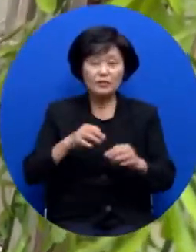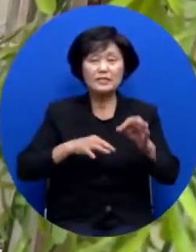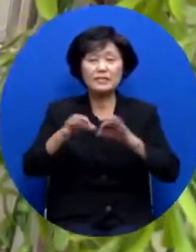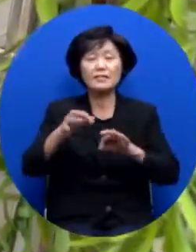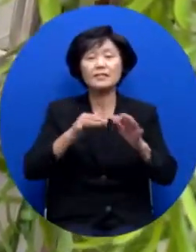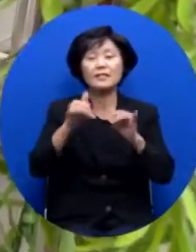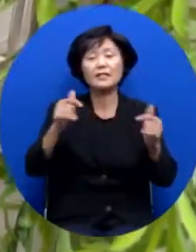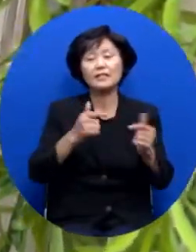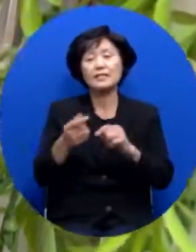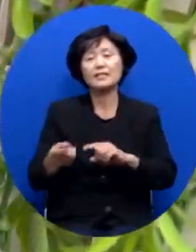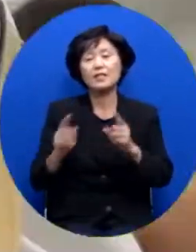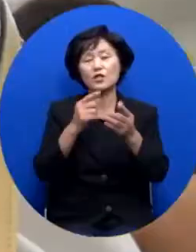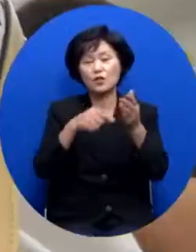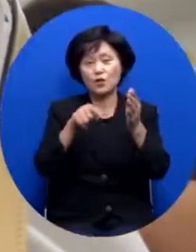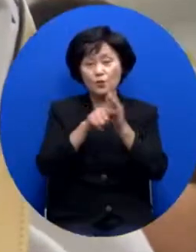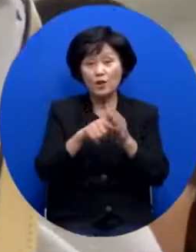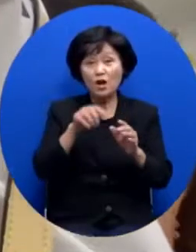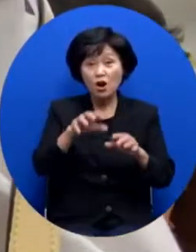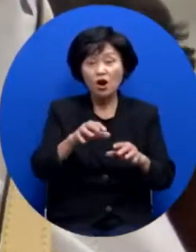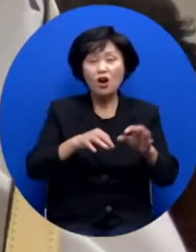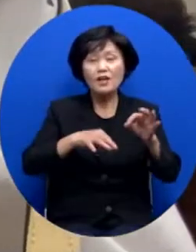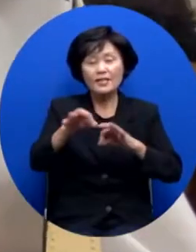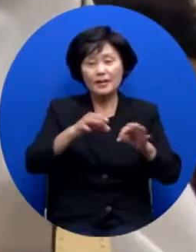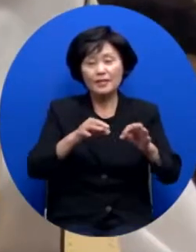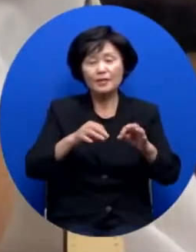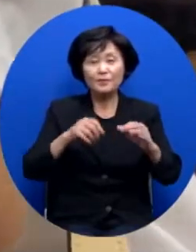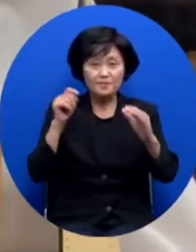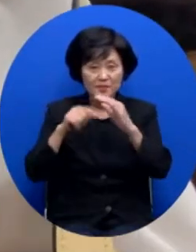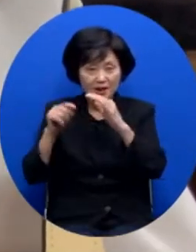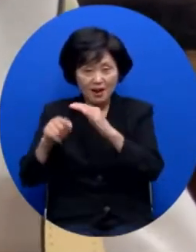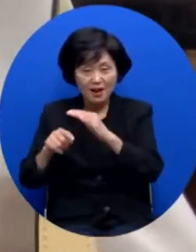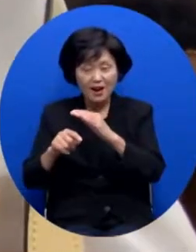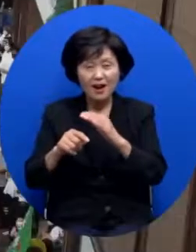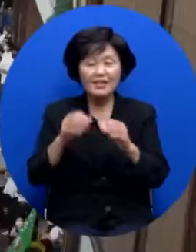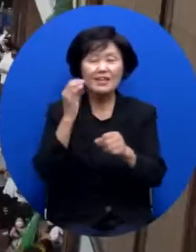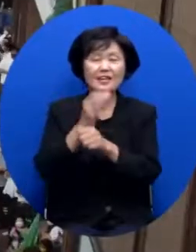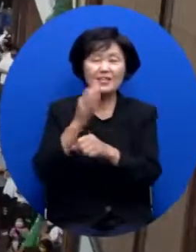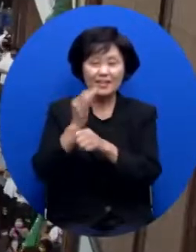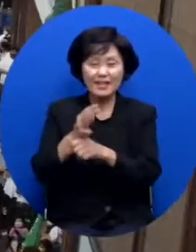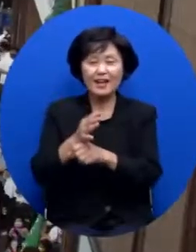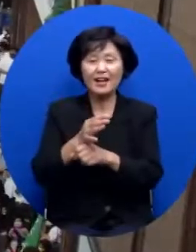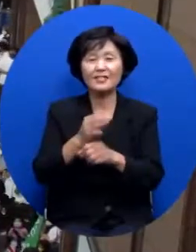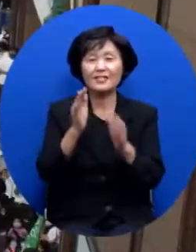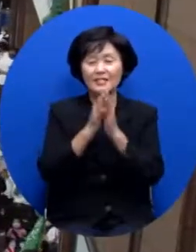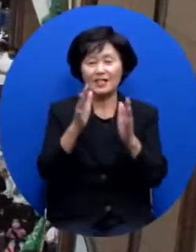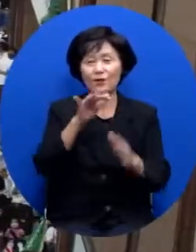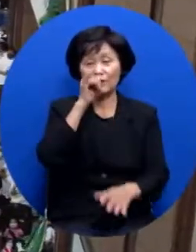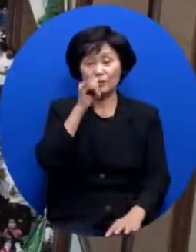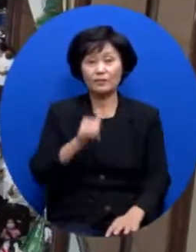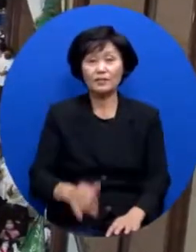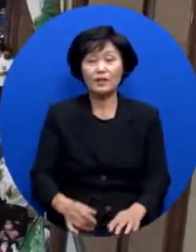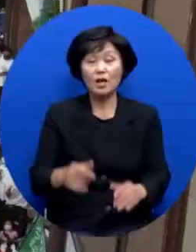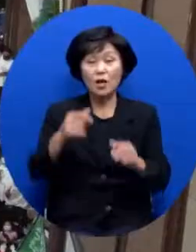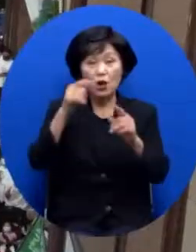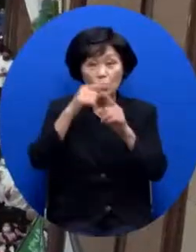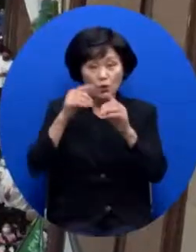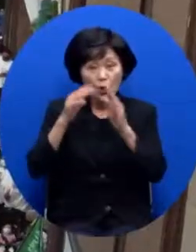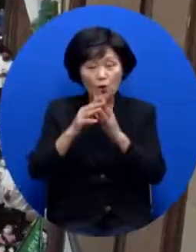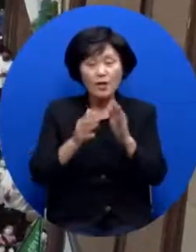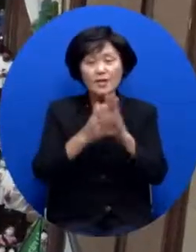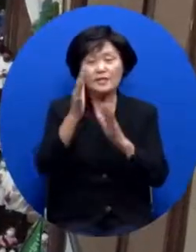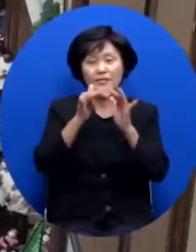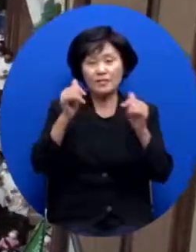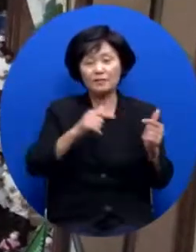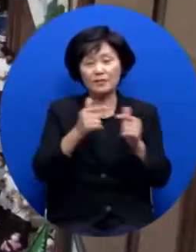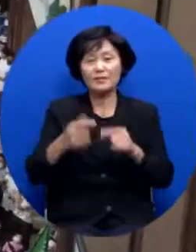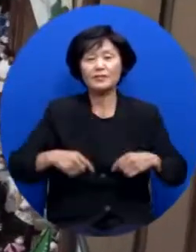행사의 일환으로 동성로 일대 상점을 이용하며 소비 캠페인을 벌였습니다. 대구 경북 교계와 성도 그리고 시민이